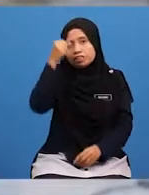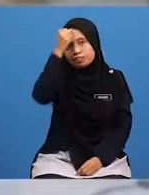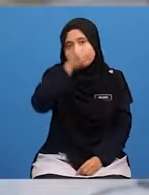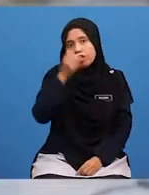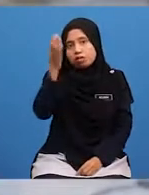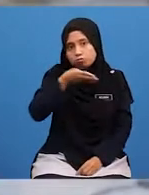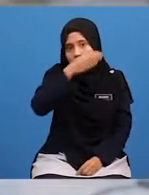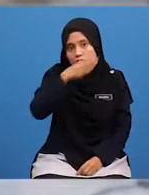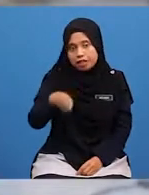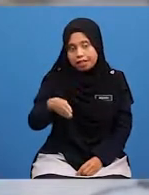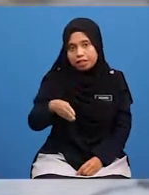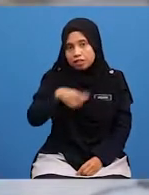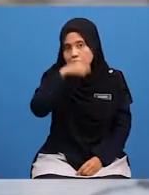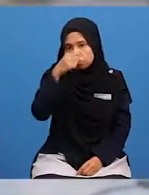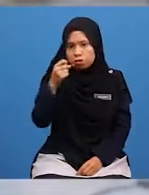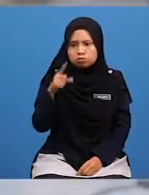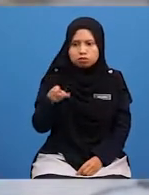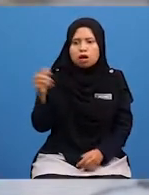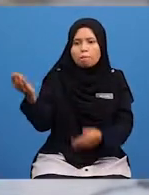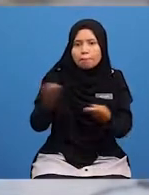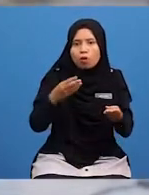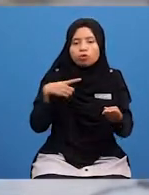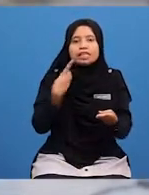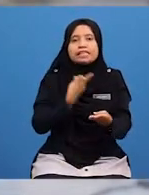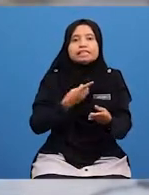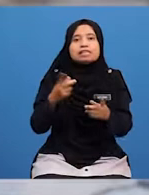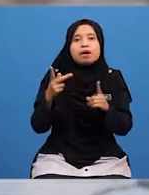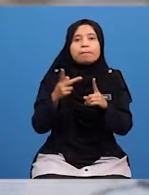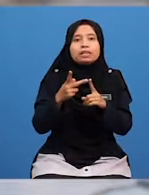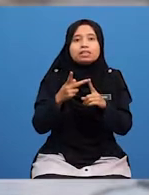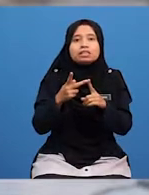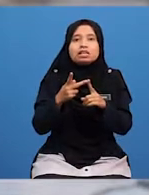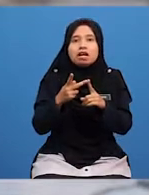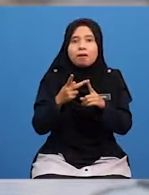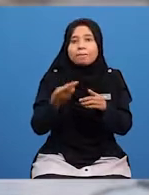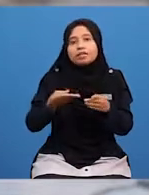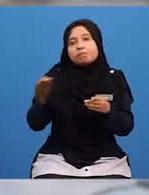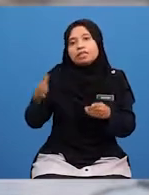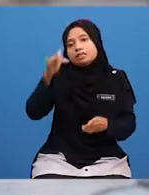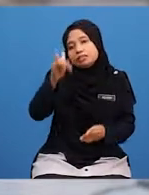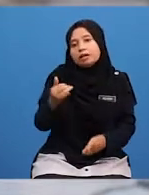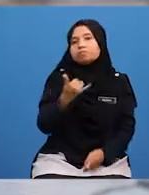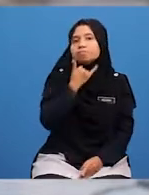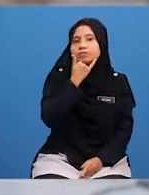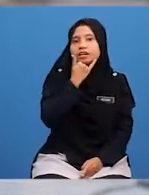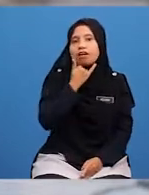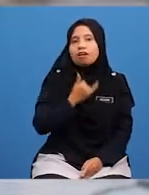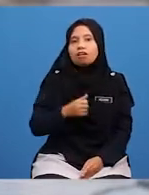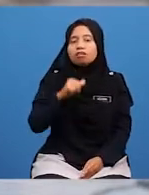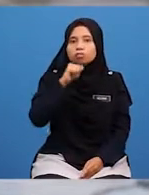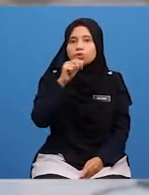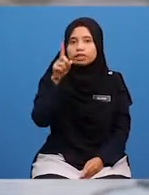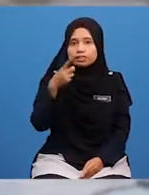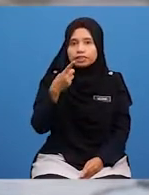itu menjerumuskan kita ke arah melakukan kemaksiatan dan kemungkaran. Bukan